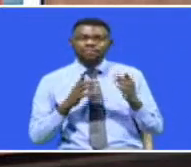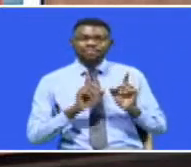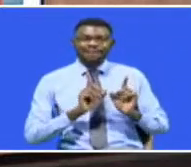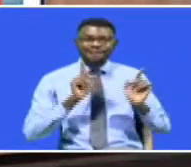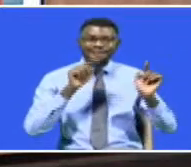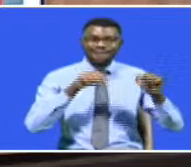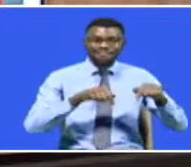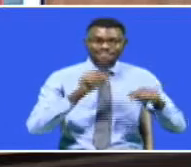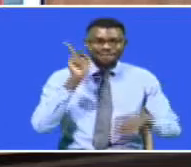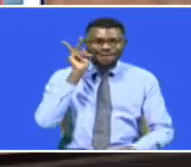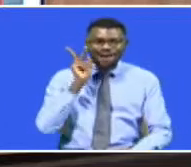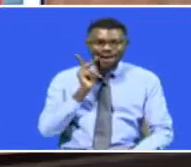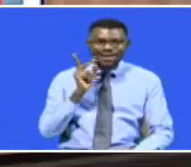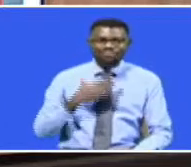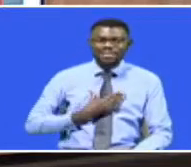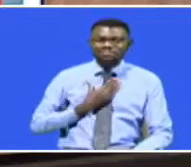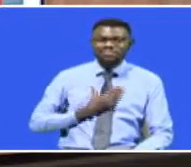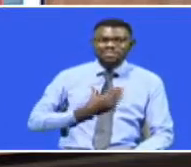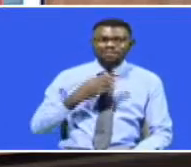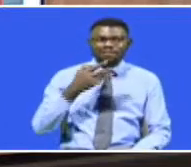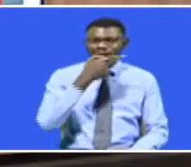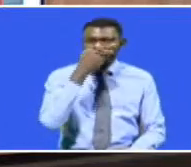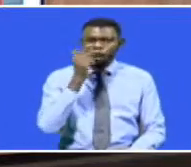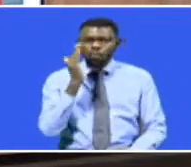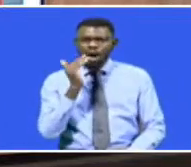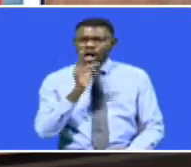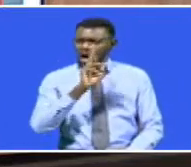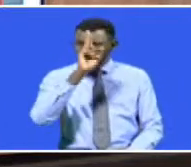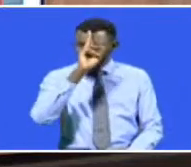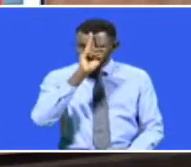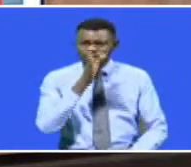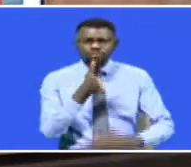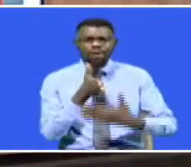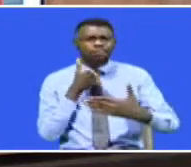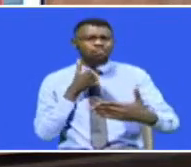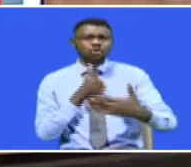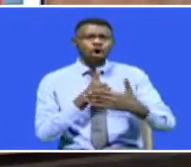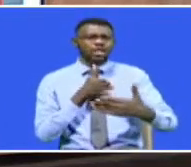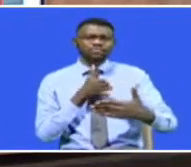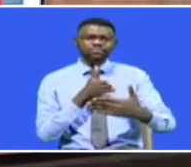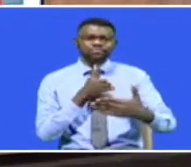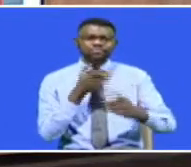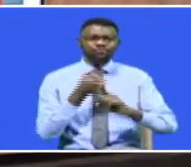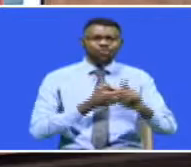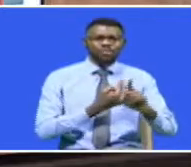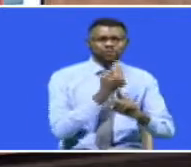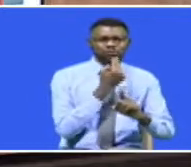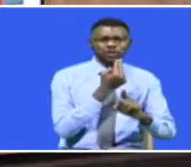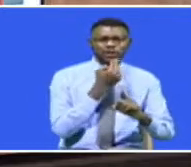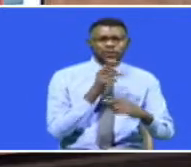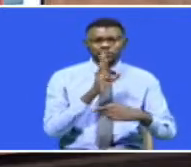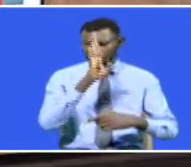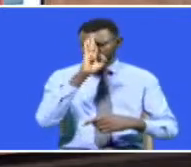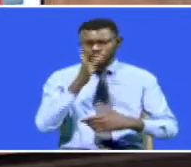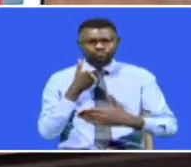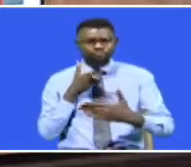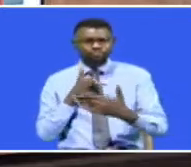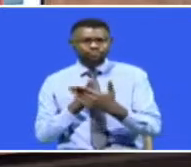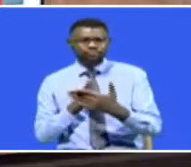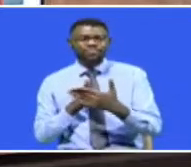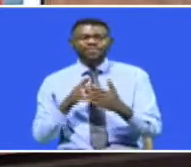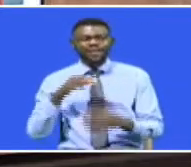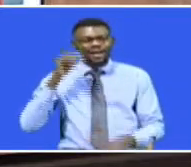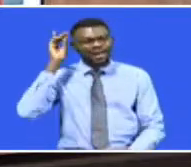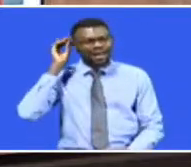Karen kumtembelea Kalonzo ambaye amekuwa amezuiliwa na polisi tangu Jumanne. Daniel Kariuki amekuwa akifuatilia taarifa hii na